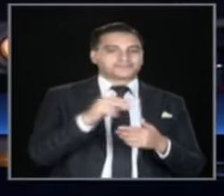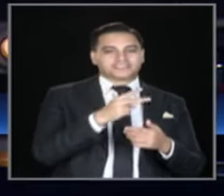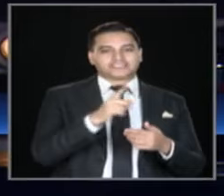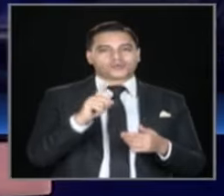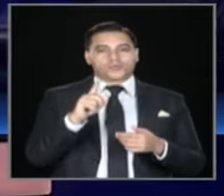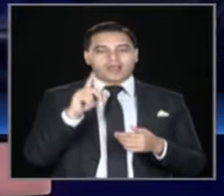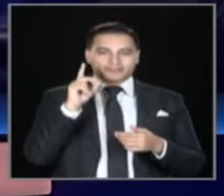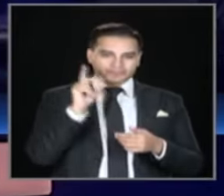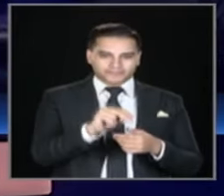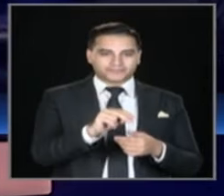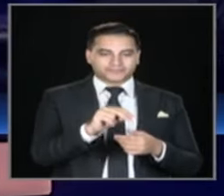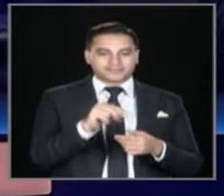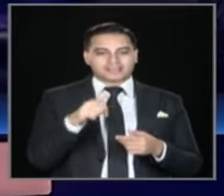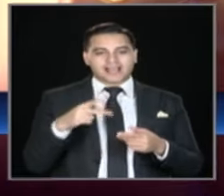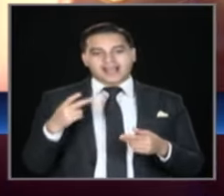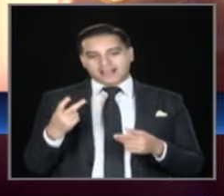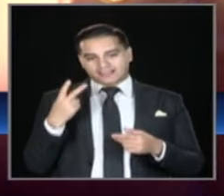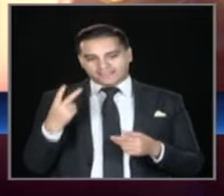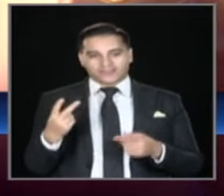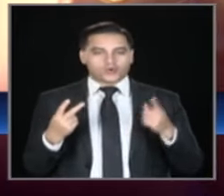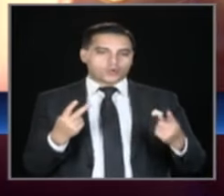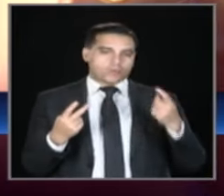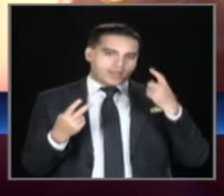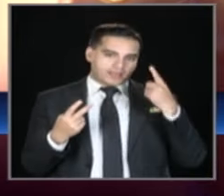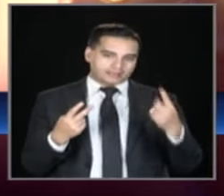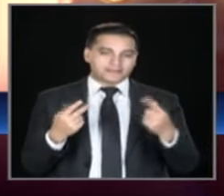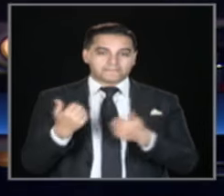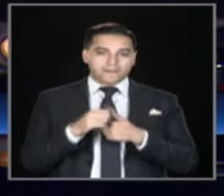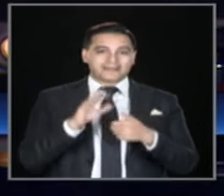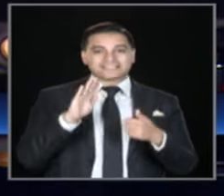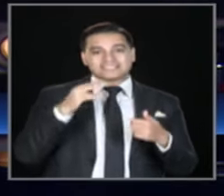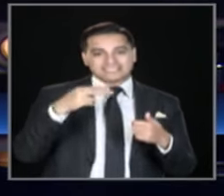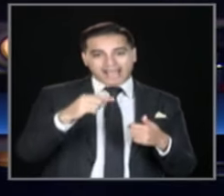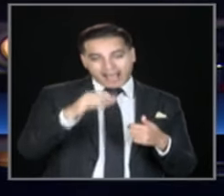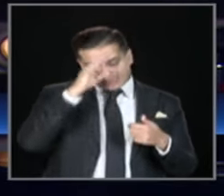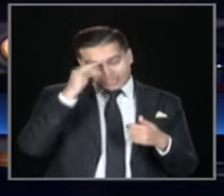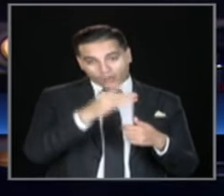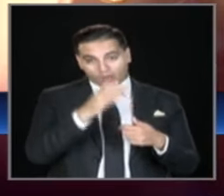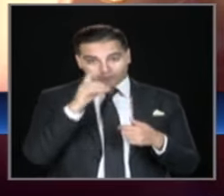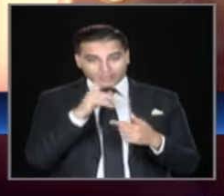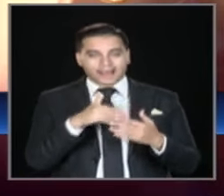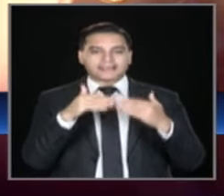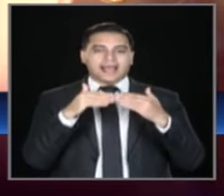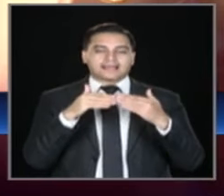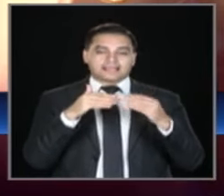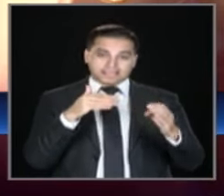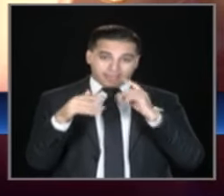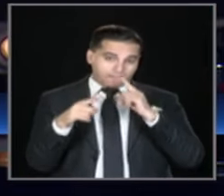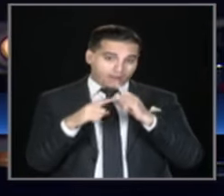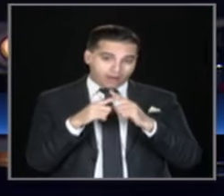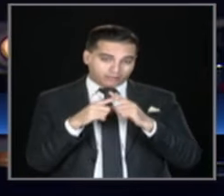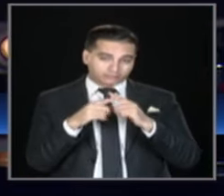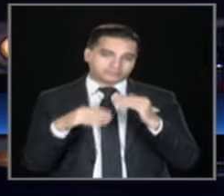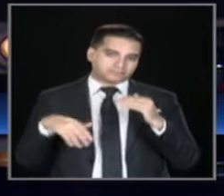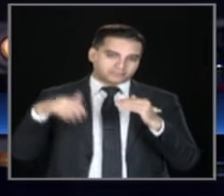الهدف الثاني هدفين مقابل هدف سعد صالح لو اجابتك صح اتعدلت في الحاله